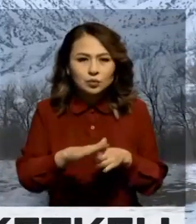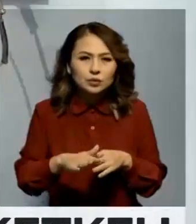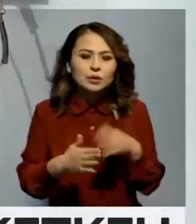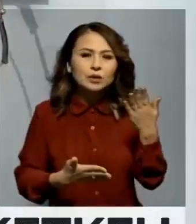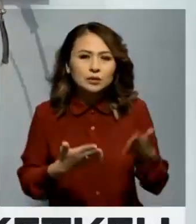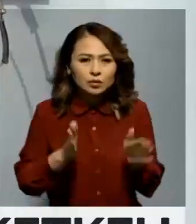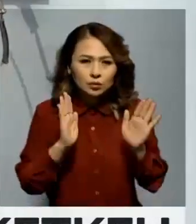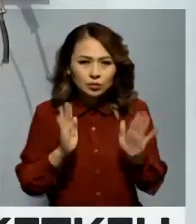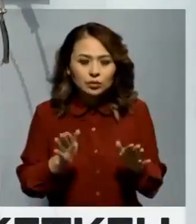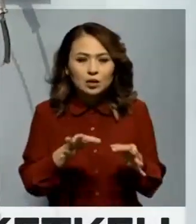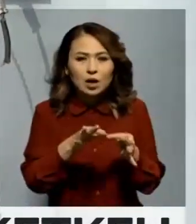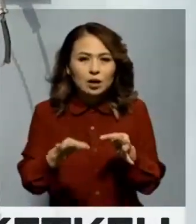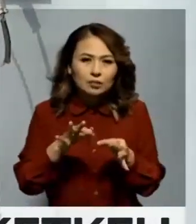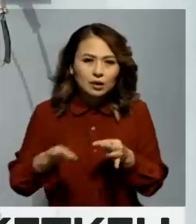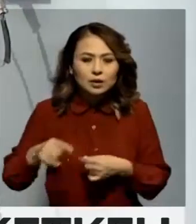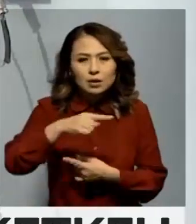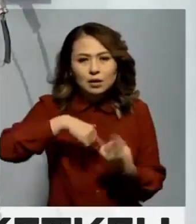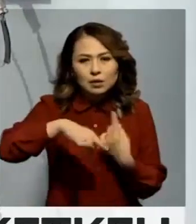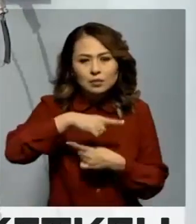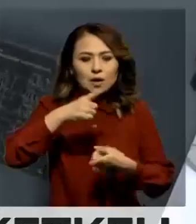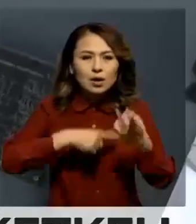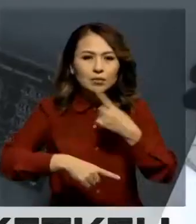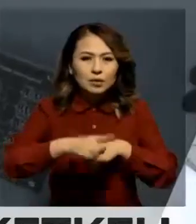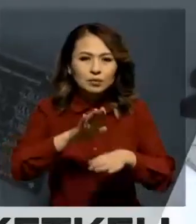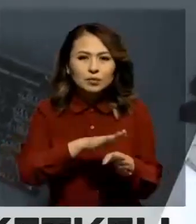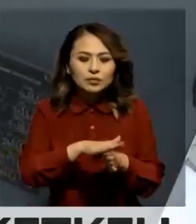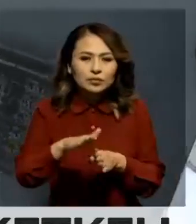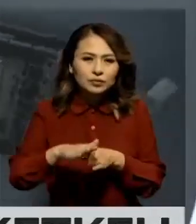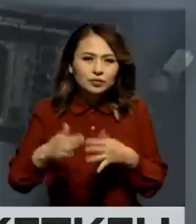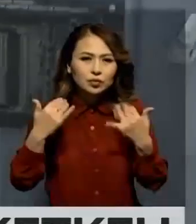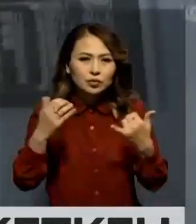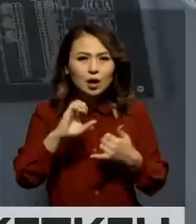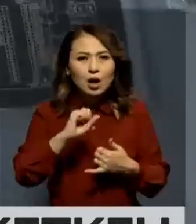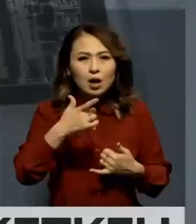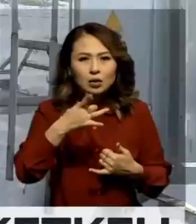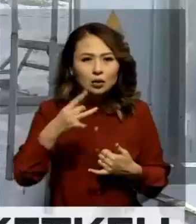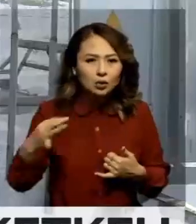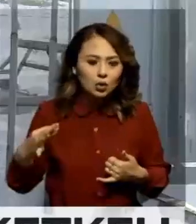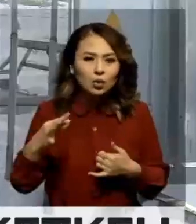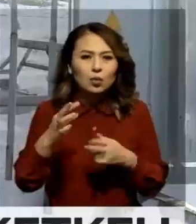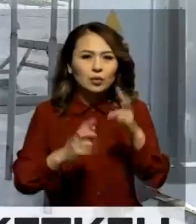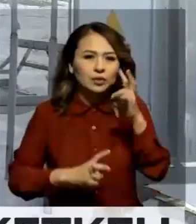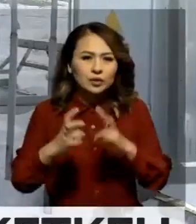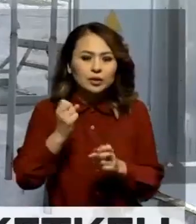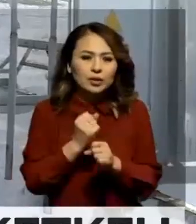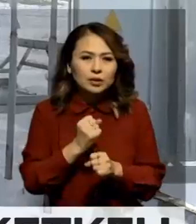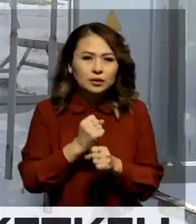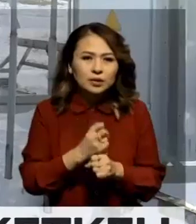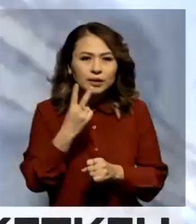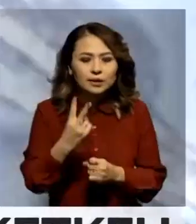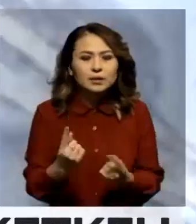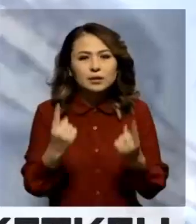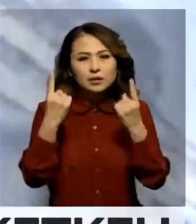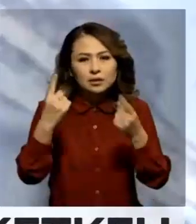келтірілсе, индустриалды аймаққа кәсіпкерлерді тарту ісі қайта қолға алынады. Бірақ бұл жолы агроөнеркәсіптік кешен ретінде құрылады. Әзірге екі ірі